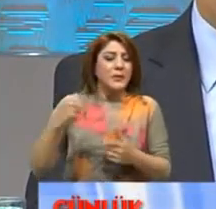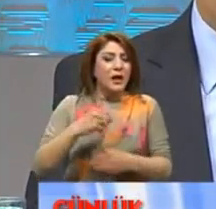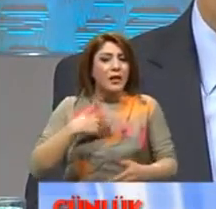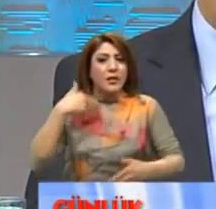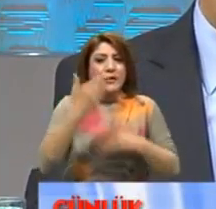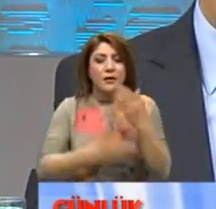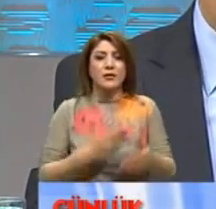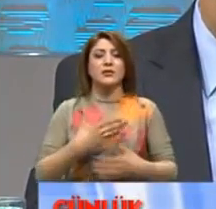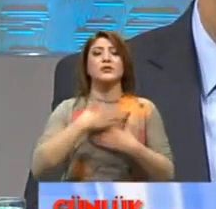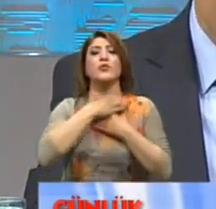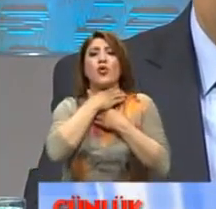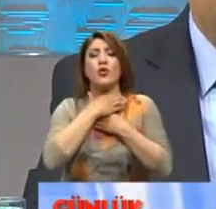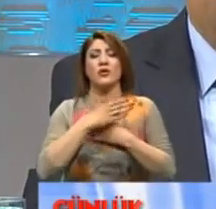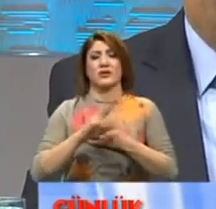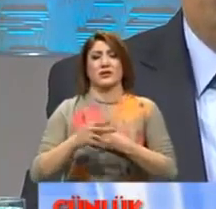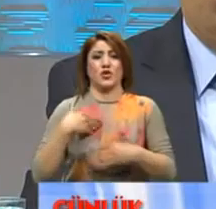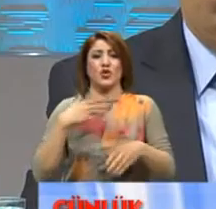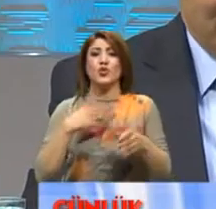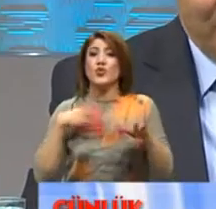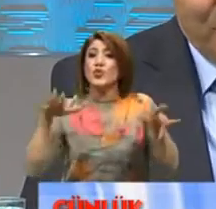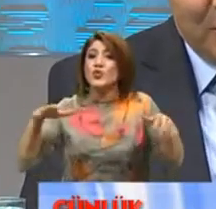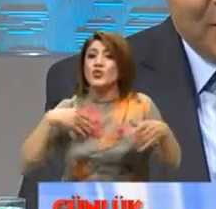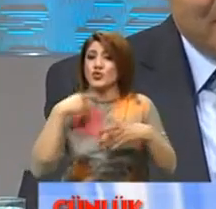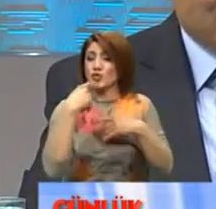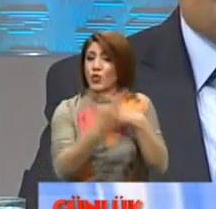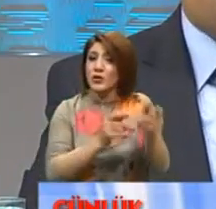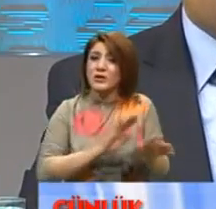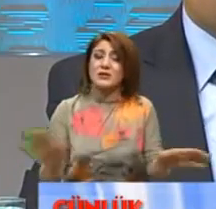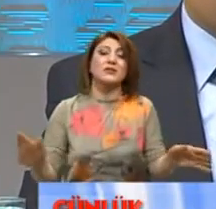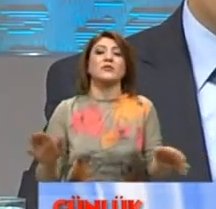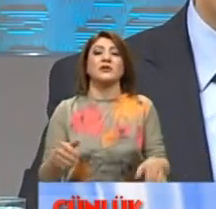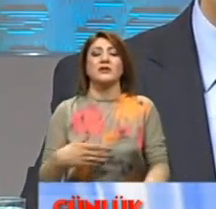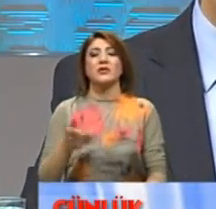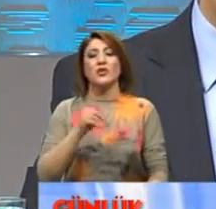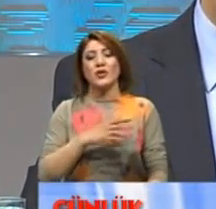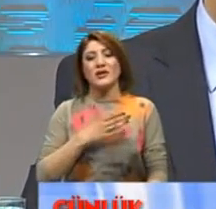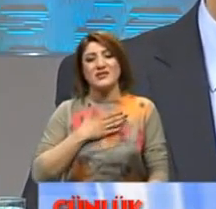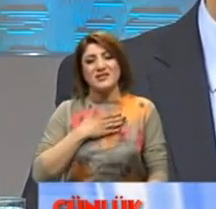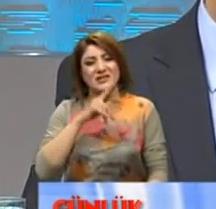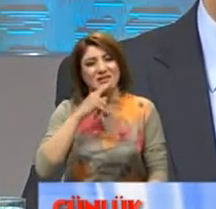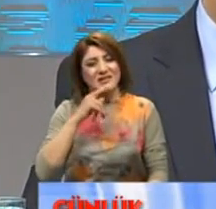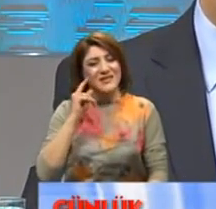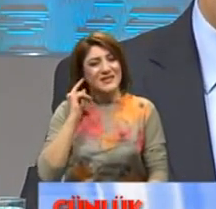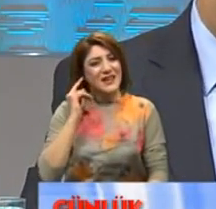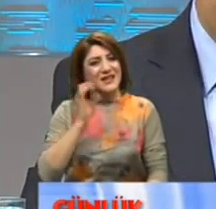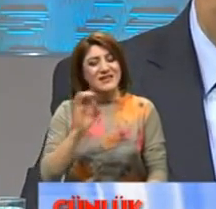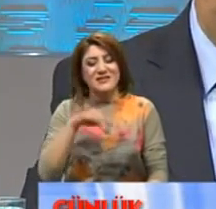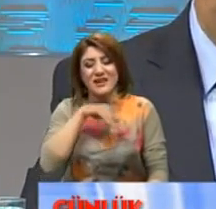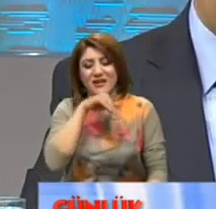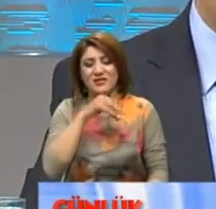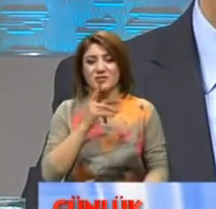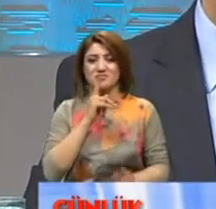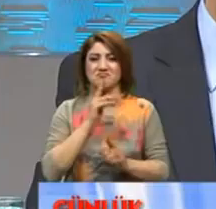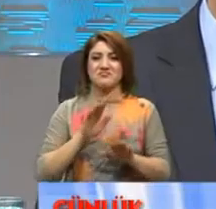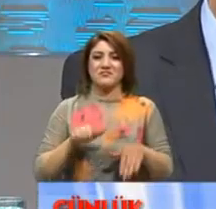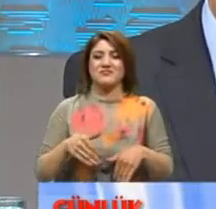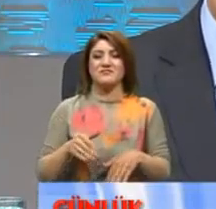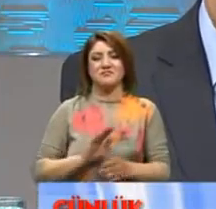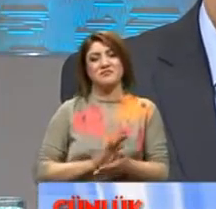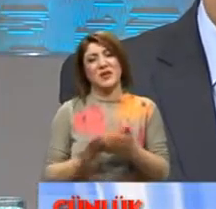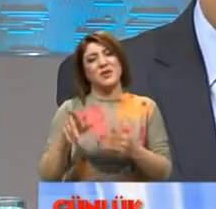bu kadar şey yaparsın boğarsın diyor işte diyor. Kuş dedik ya falan diyor, serçe dedik de diyor. Sessizce küsüyor, içeri gidiyor yaşlı amca. Biz